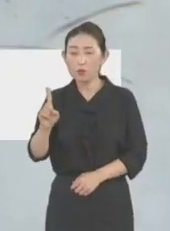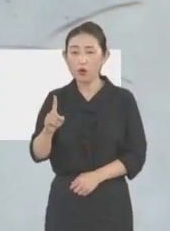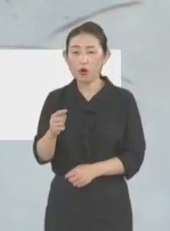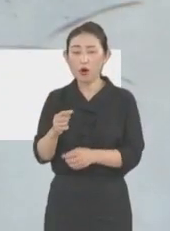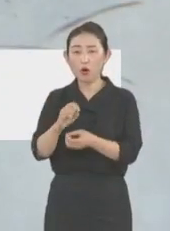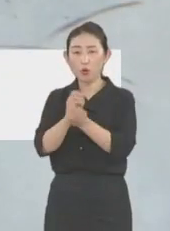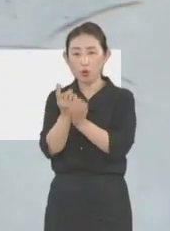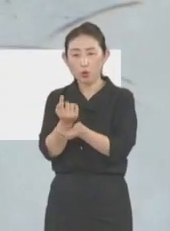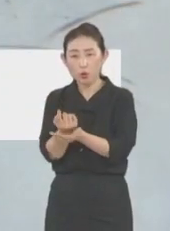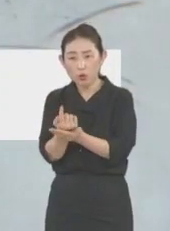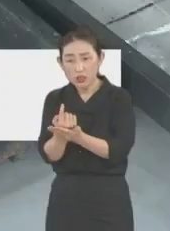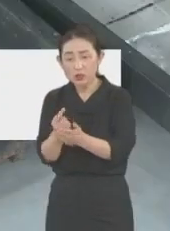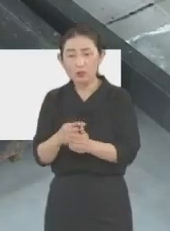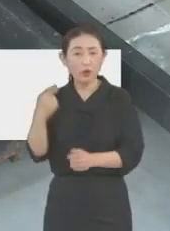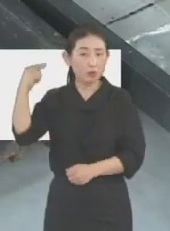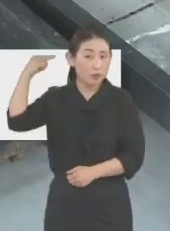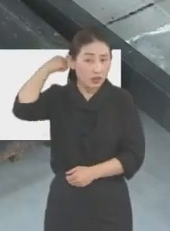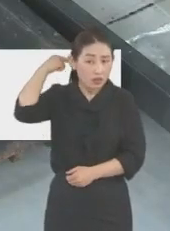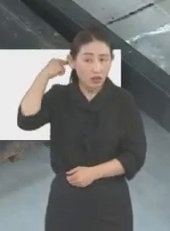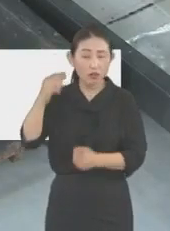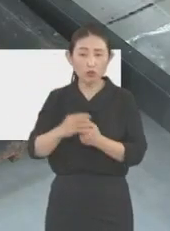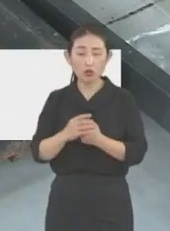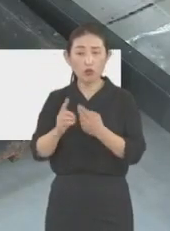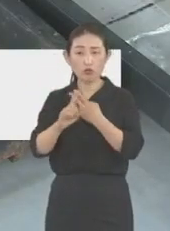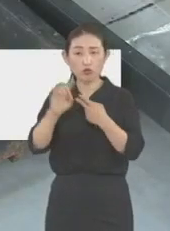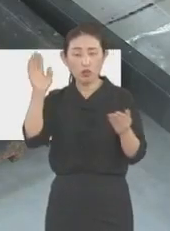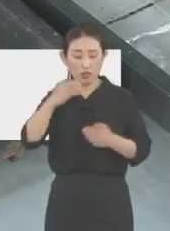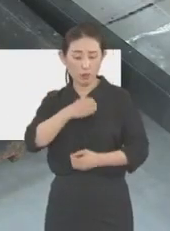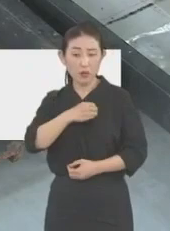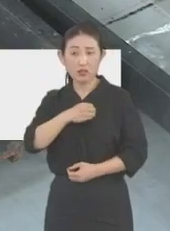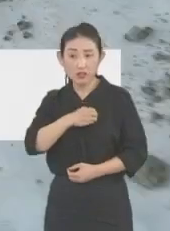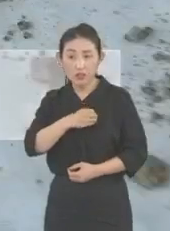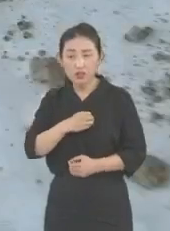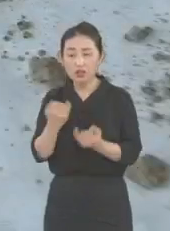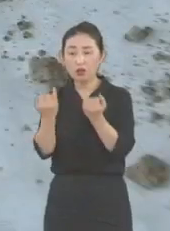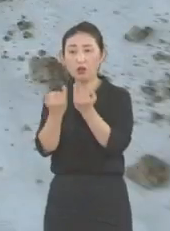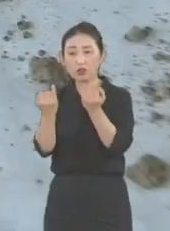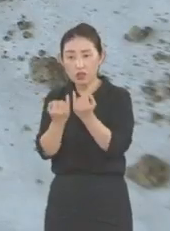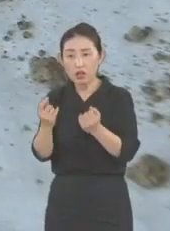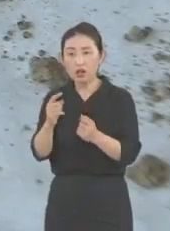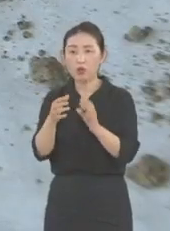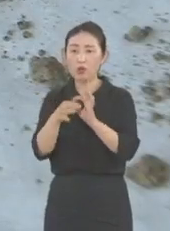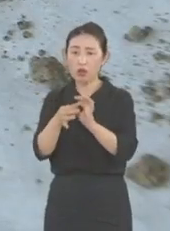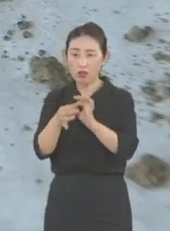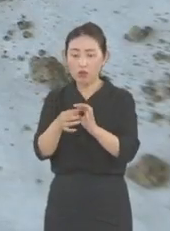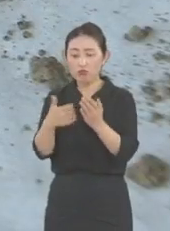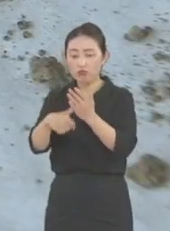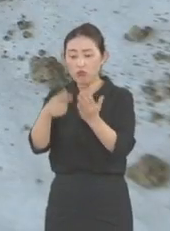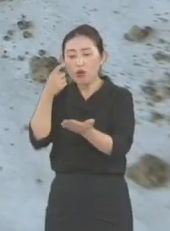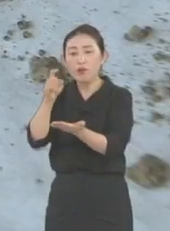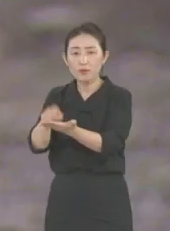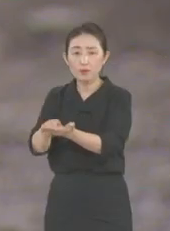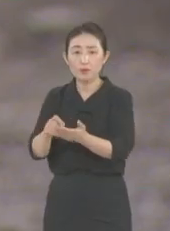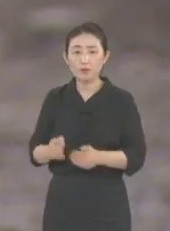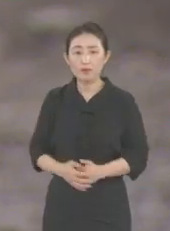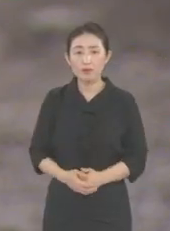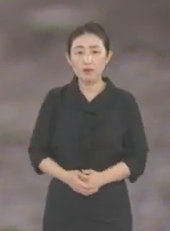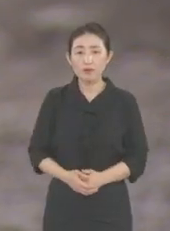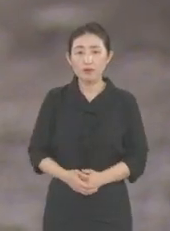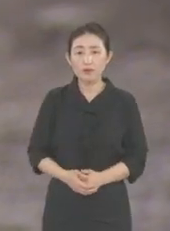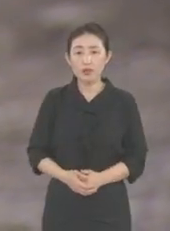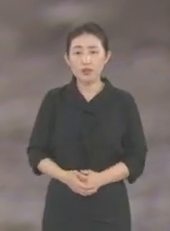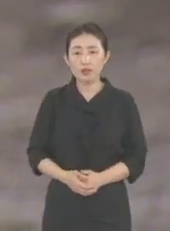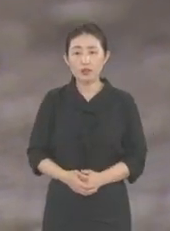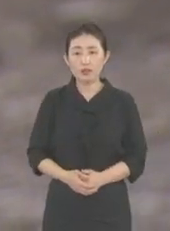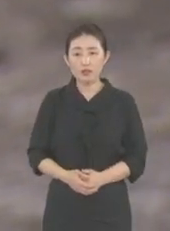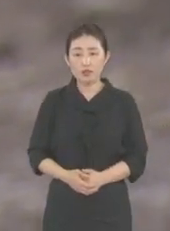꽃신과 비녀, 중학교 배지 등 여성과 미성년자일 것으로 추정되는 유품도 대거 발견됐습니다.